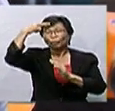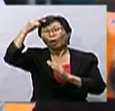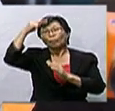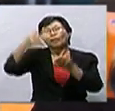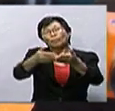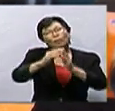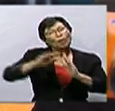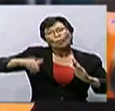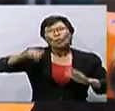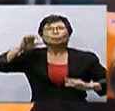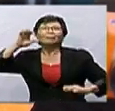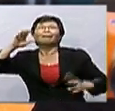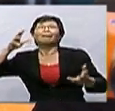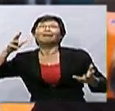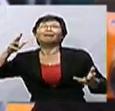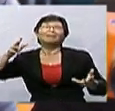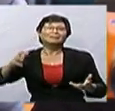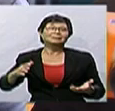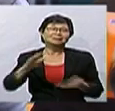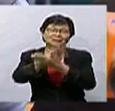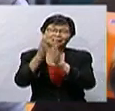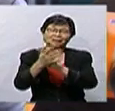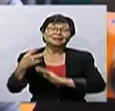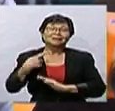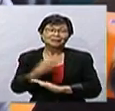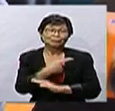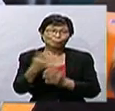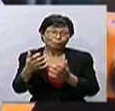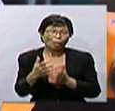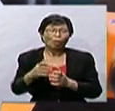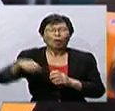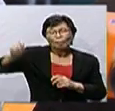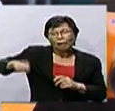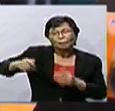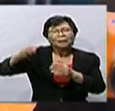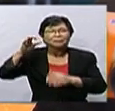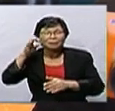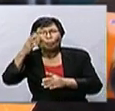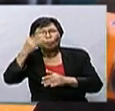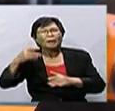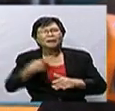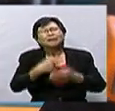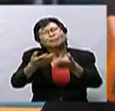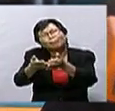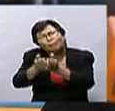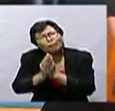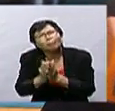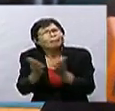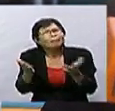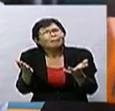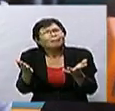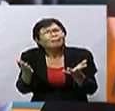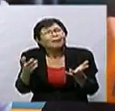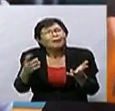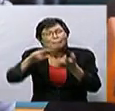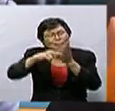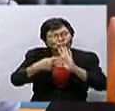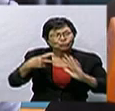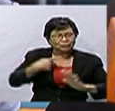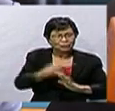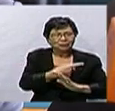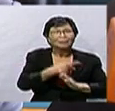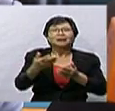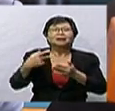tuntutan kita masih belum didengar. Jadi kita nak mahkamah dengar kenapa kita buat tuntutan ni. Maksudnya kita